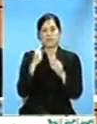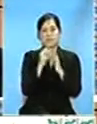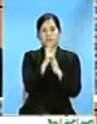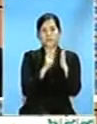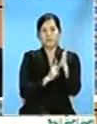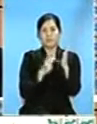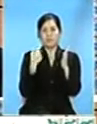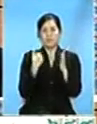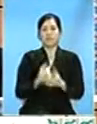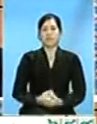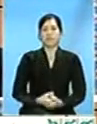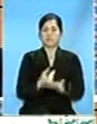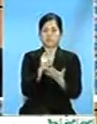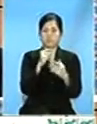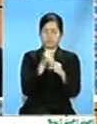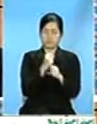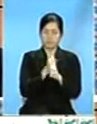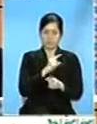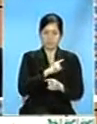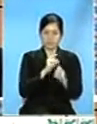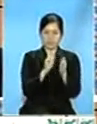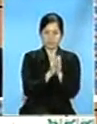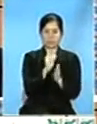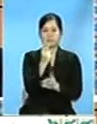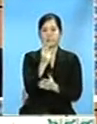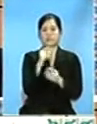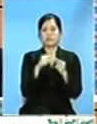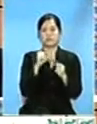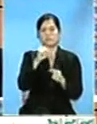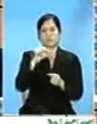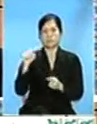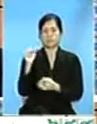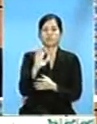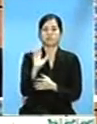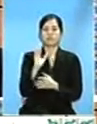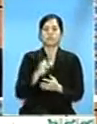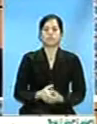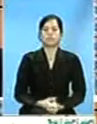ครับจะไม่ทำหน้าที่ซ้ำซ้อนกับสมาชิกสภาผู้แทนราษฎรครับ